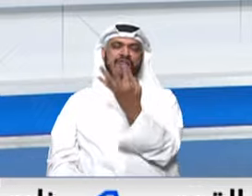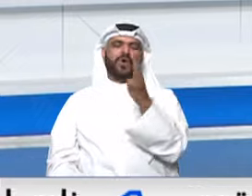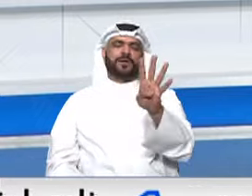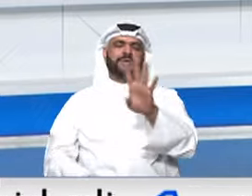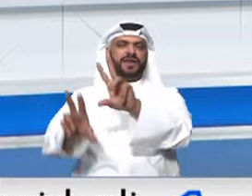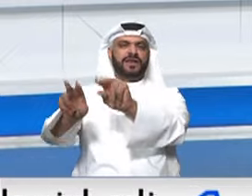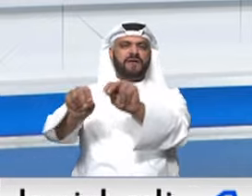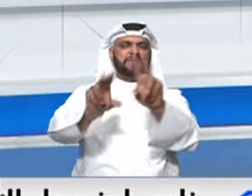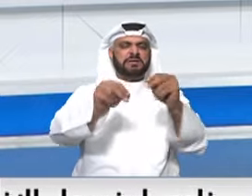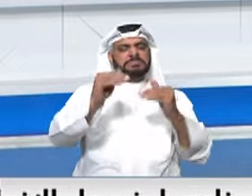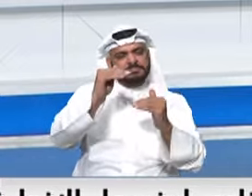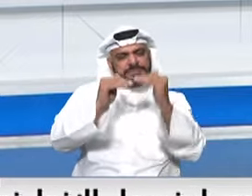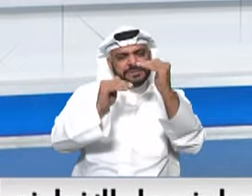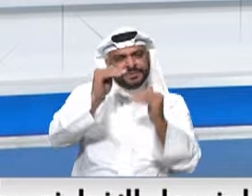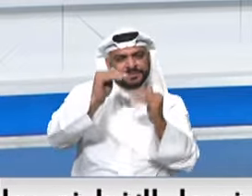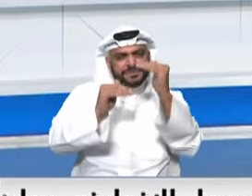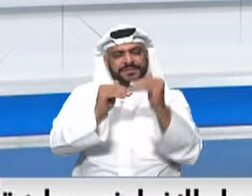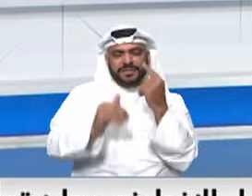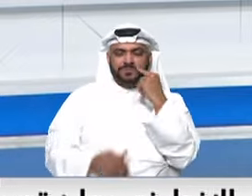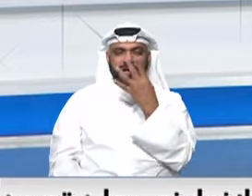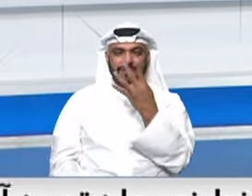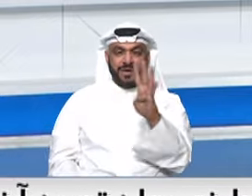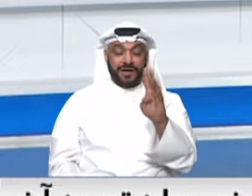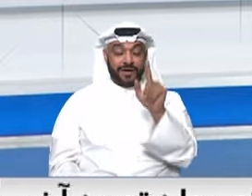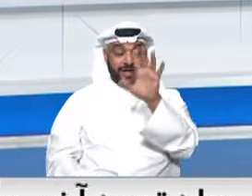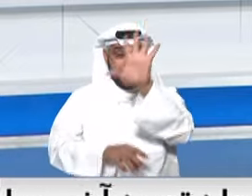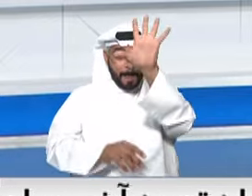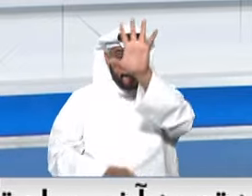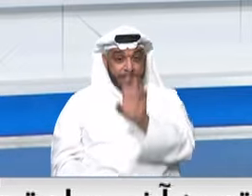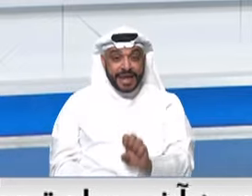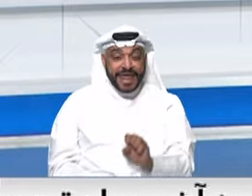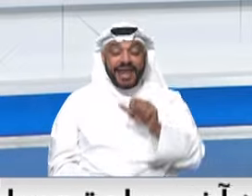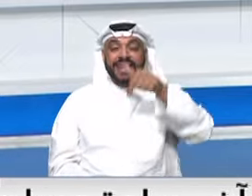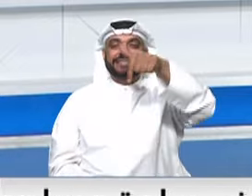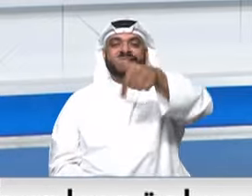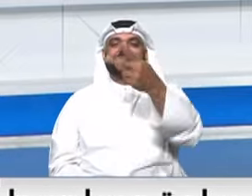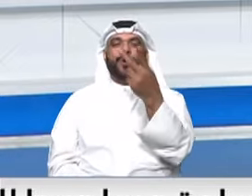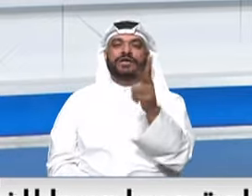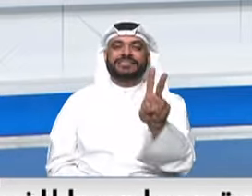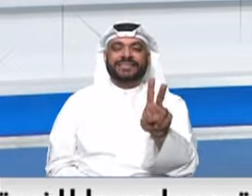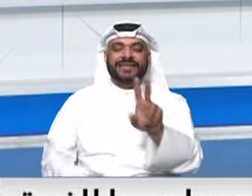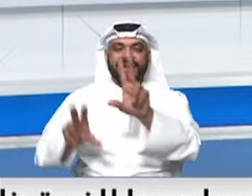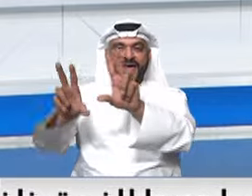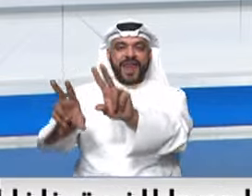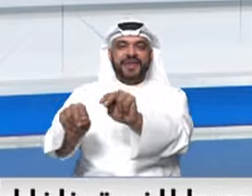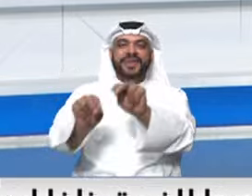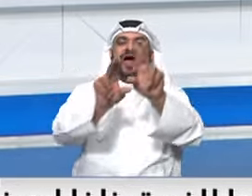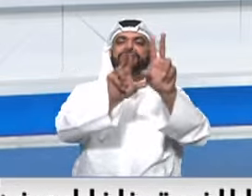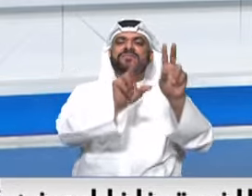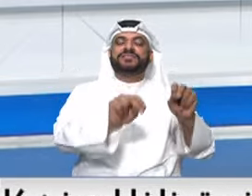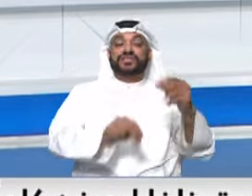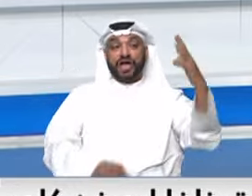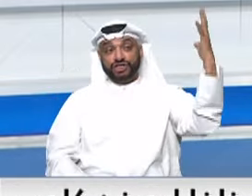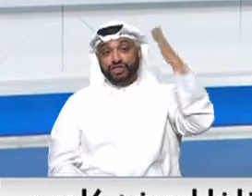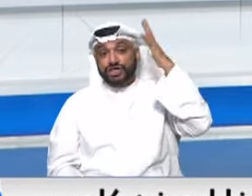8 إلى 32 كيلومتر في الساعة، مع عبور لبعض السحب في يوم الأربعاء 43 العظمى والصغرى 26، ومثلها في يوم الخميس مع أجواء